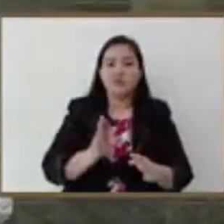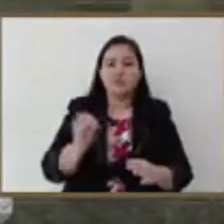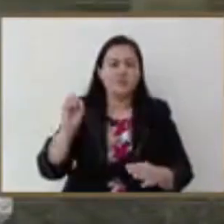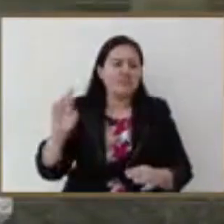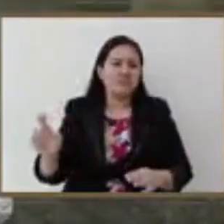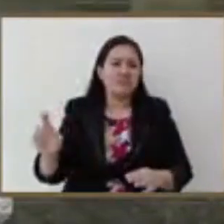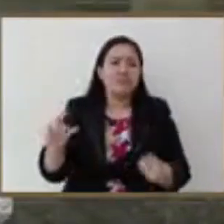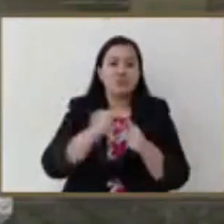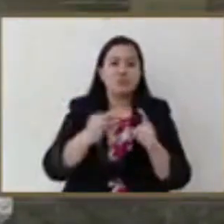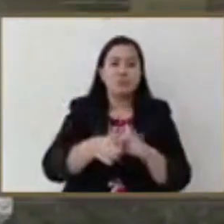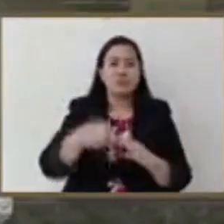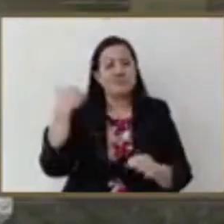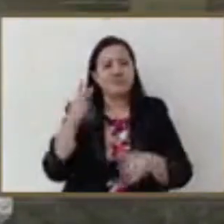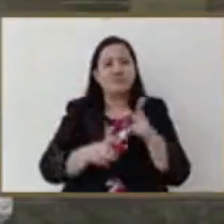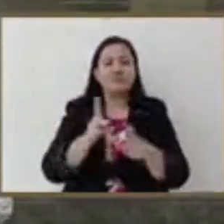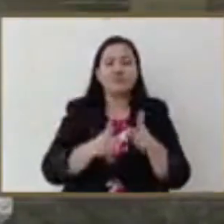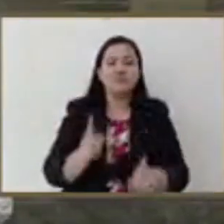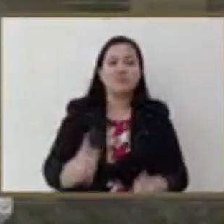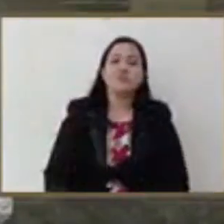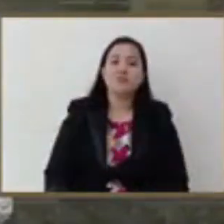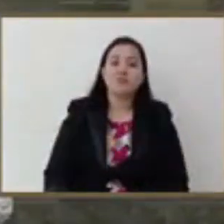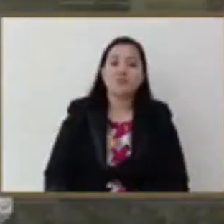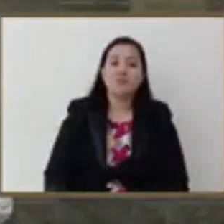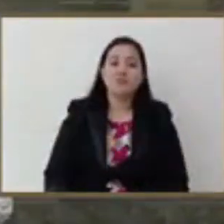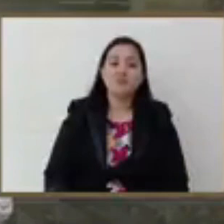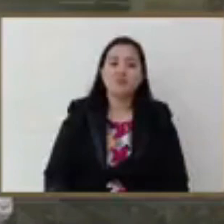Sabagay, masarap pag-usap-usapan yung mga salita ng tao